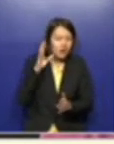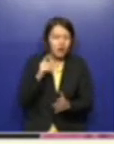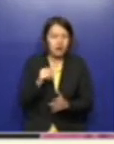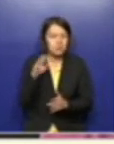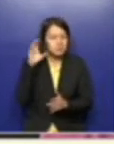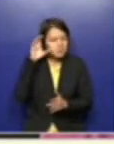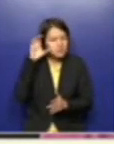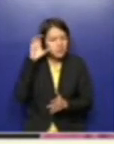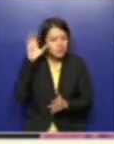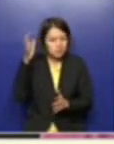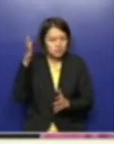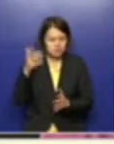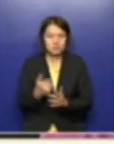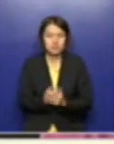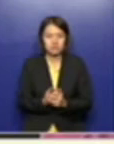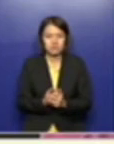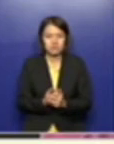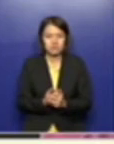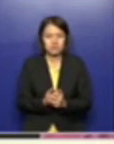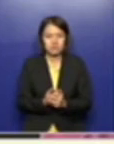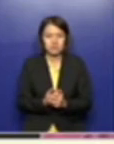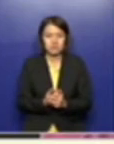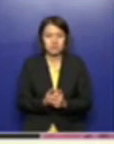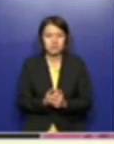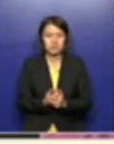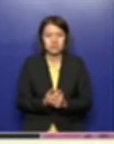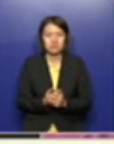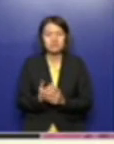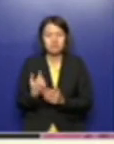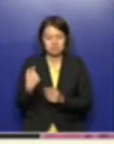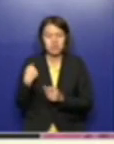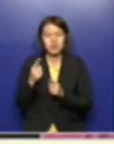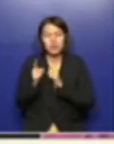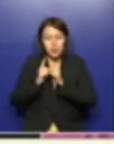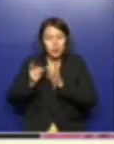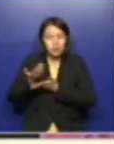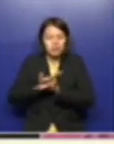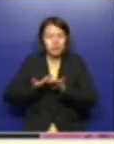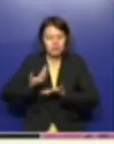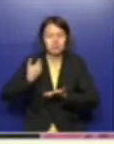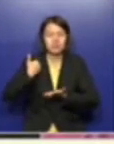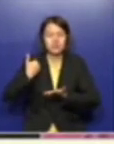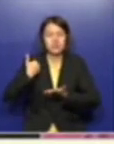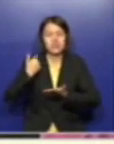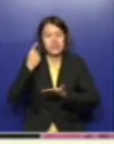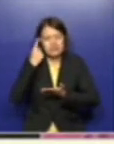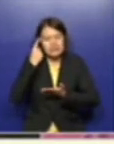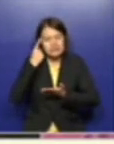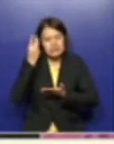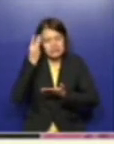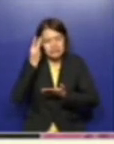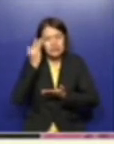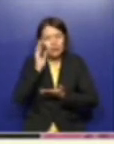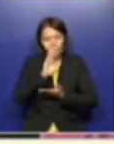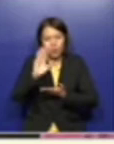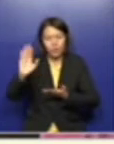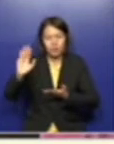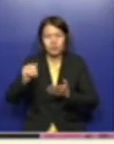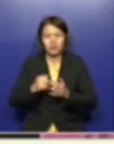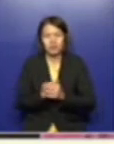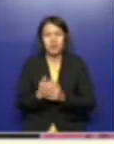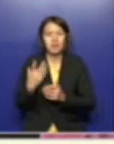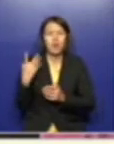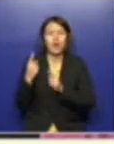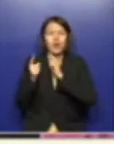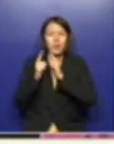เชื่อมั่นหลายท่านผมไปหาลือท่านมาท่านก็มีแนวคิดที่ให้ผมเมื่อวานนี้